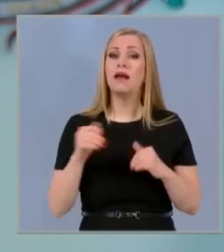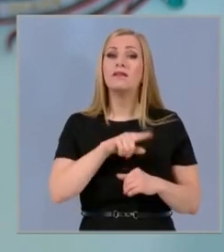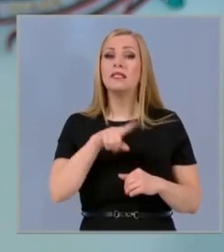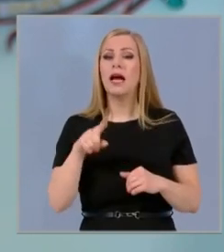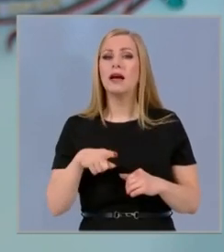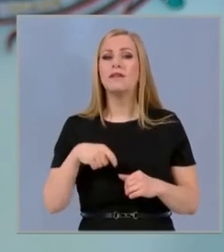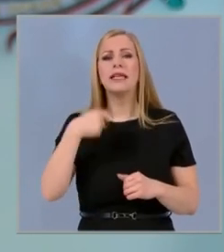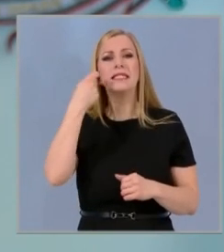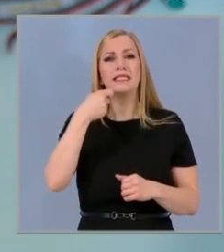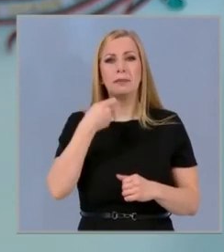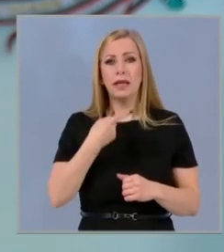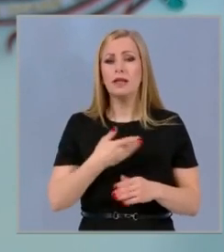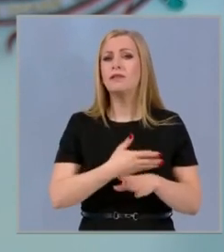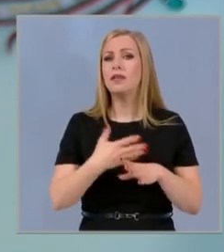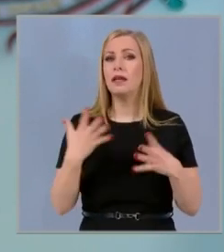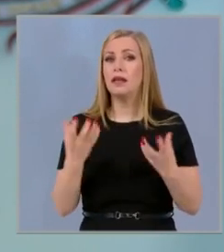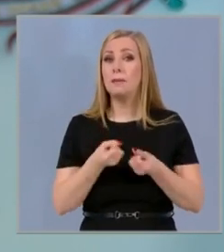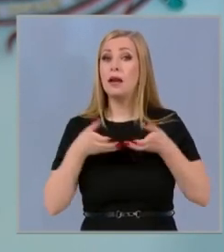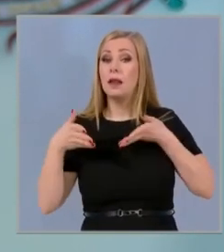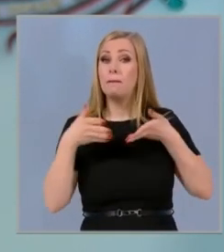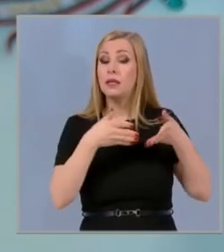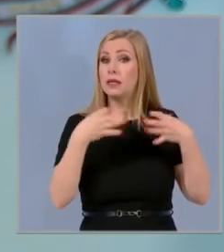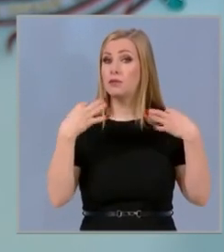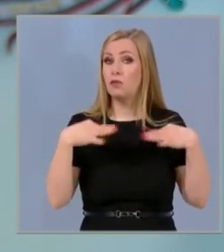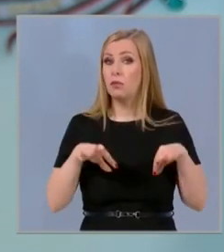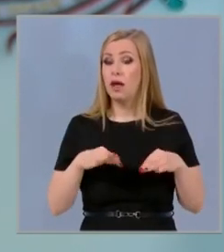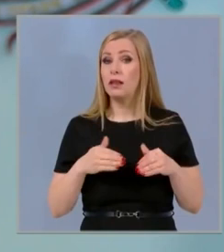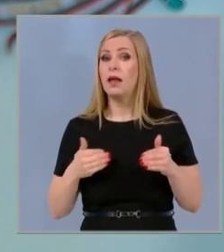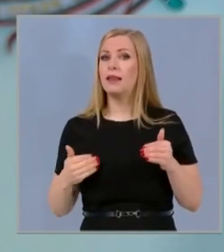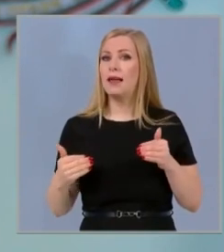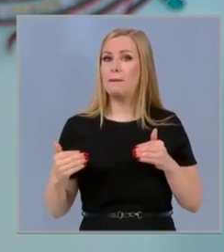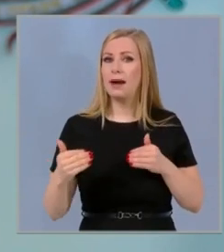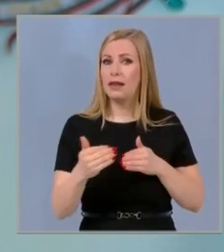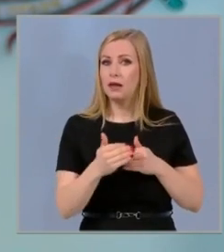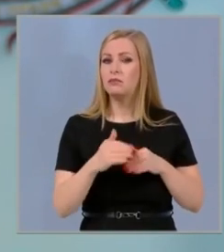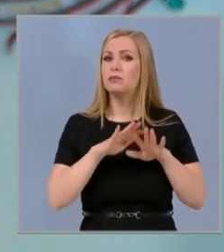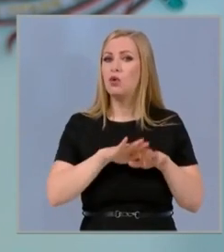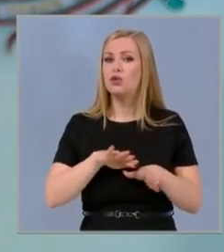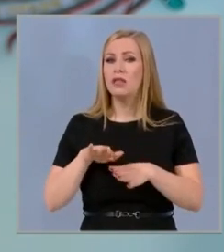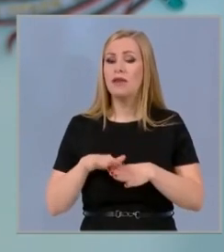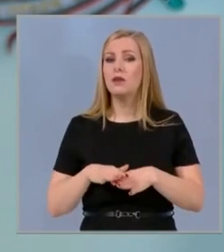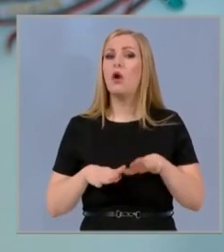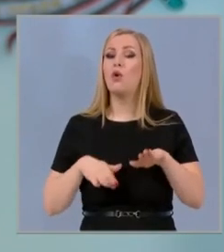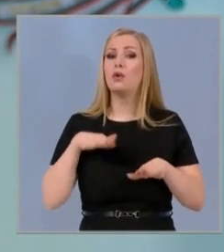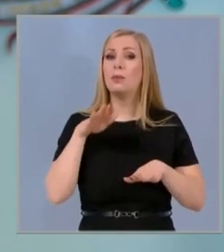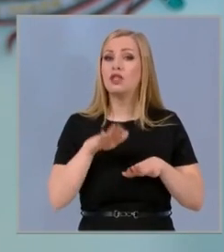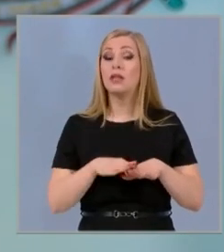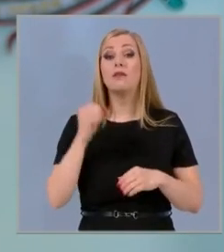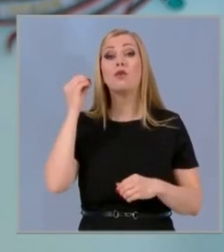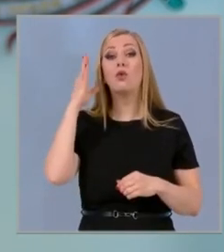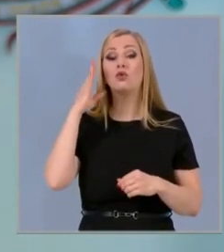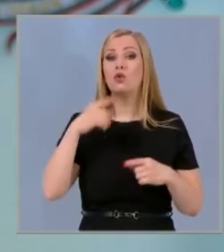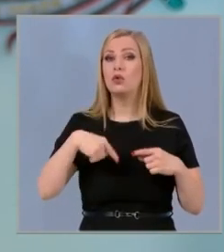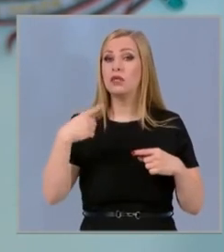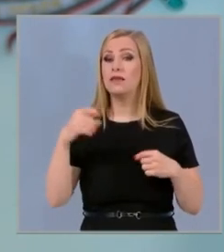всякакви изпитания. Винаги е намирал пътя към свободата и напредъка. Оставил е ярък отпечатък в културното